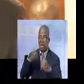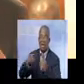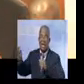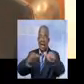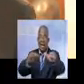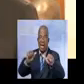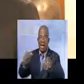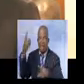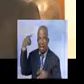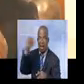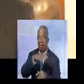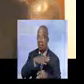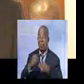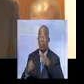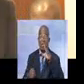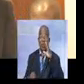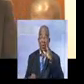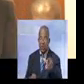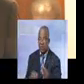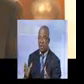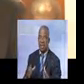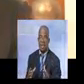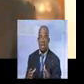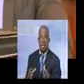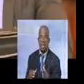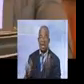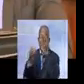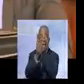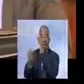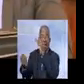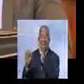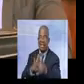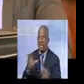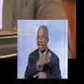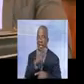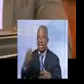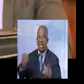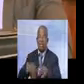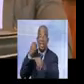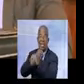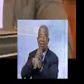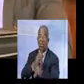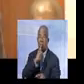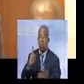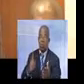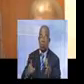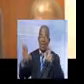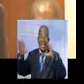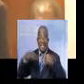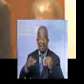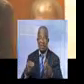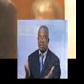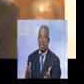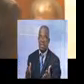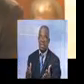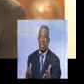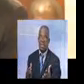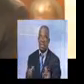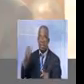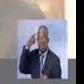pour l'optimisation de la qualité et des coûts des ouvrages, qui, je pense, est un